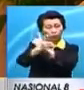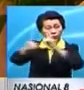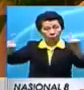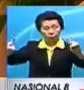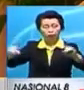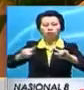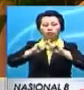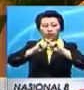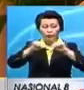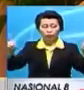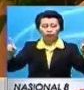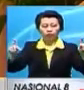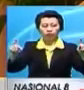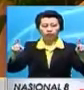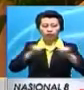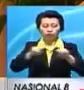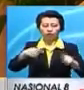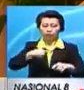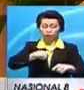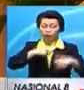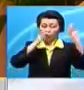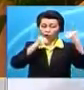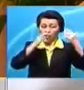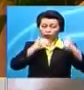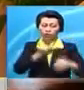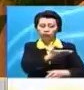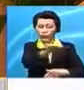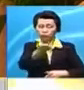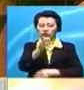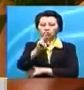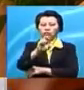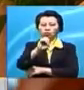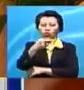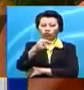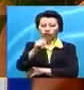tetapi saya harap mereka juga turut